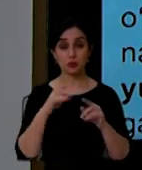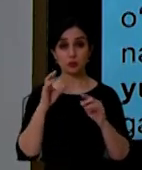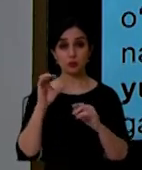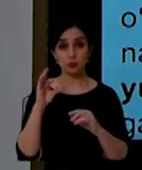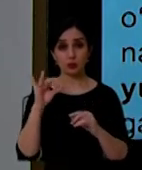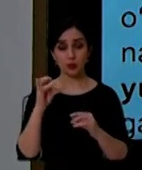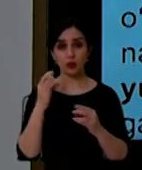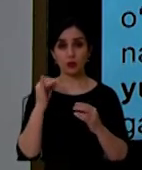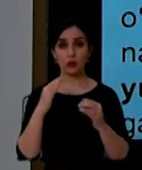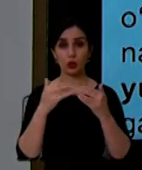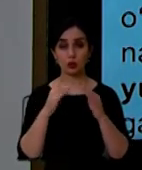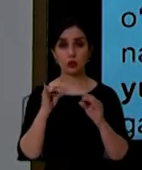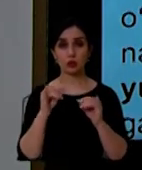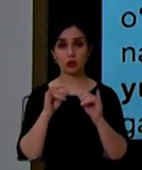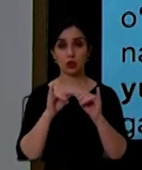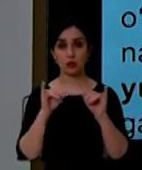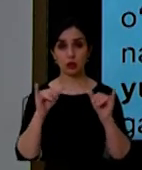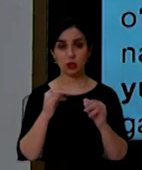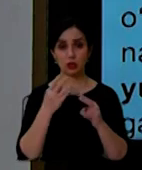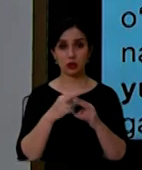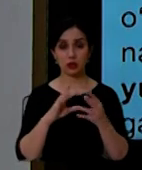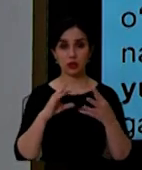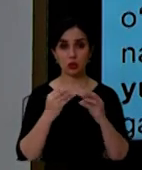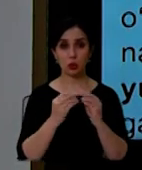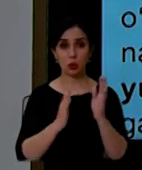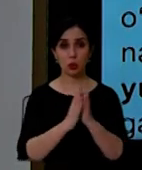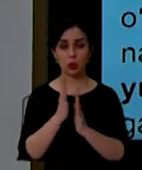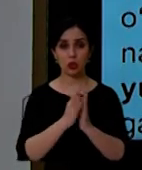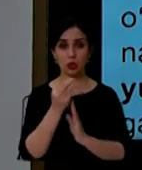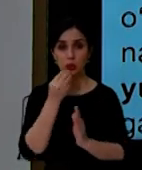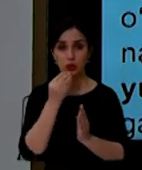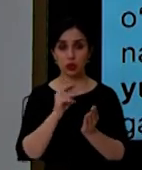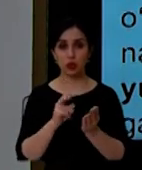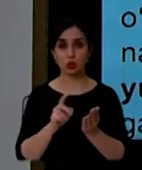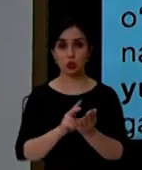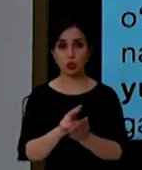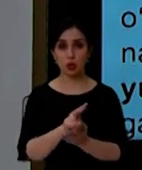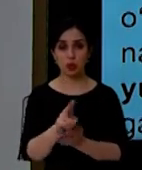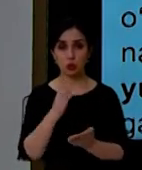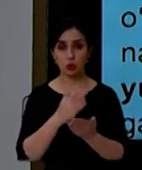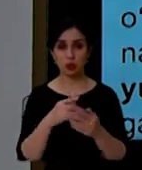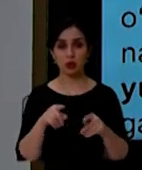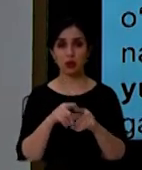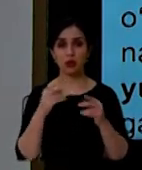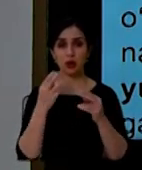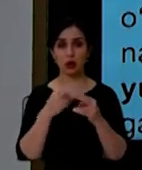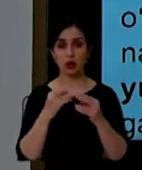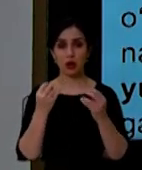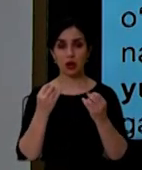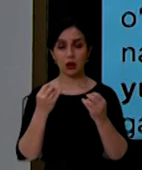əsimliklərinin rivajlənşi nətijəsdi. Otqor südralı biyruçlərinin tənası əncə